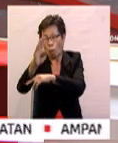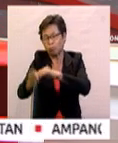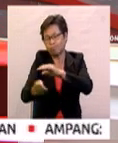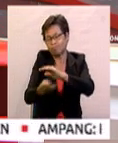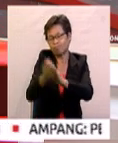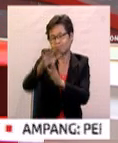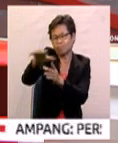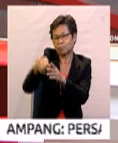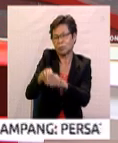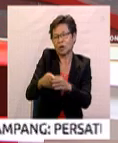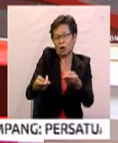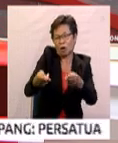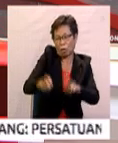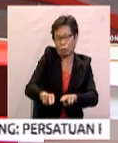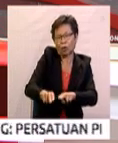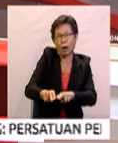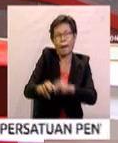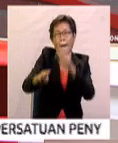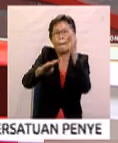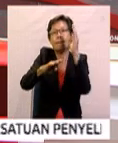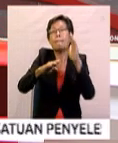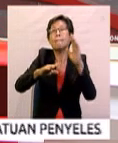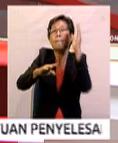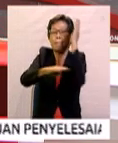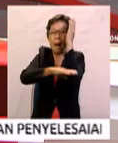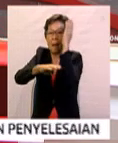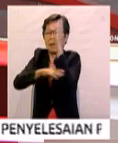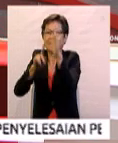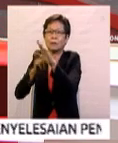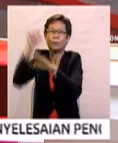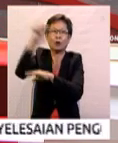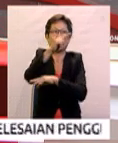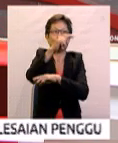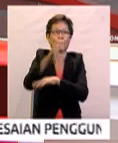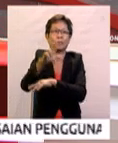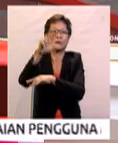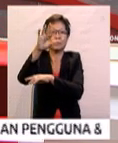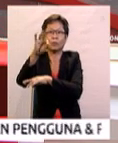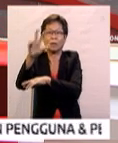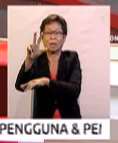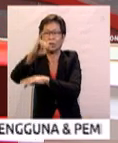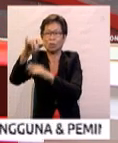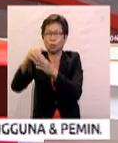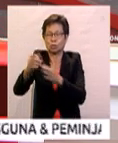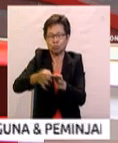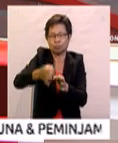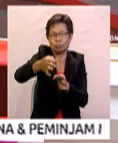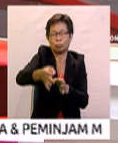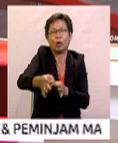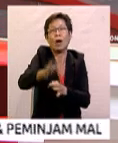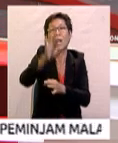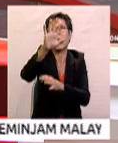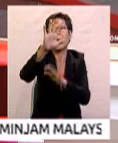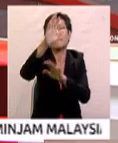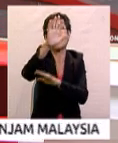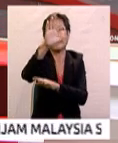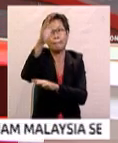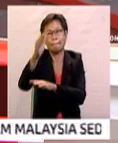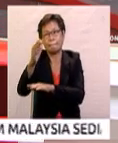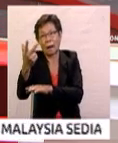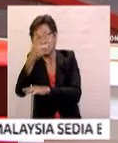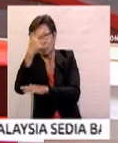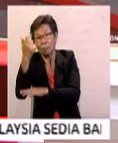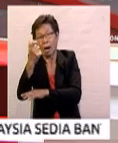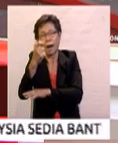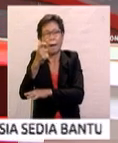rasuah melibatkan kontrak konsesi balak di Sabah bernilai RM263 juta ditangguhkan ke 5 Mac ini. Ya, berikutan